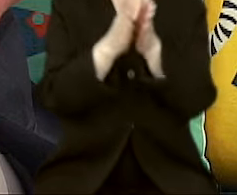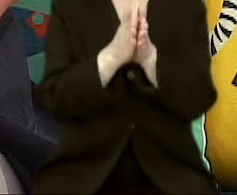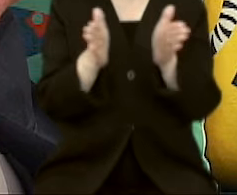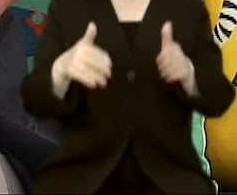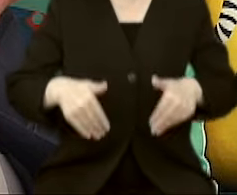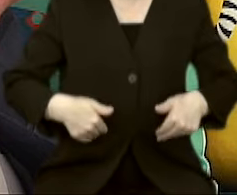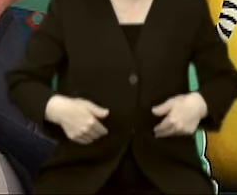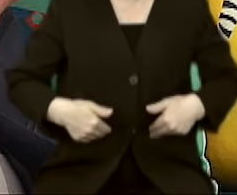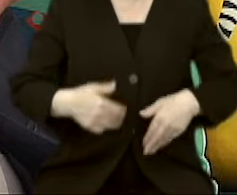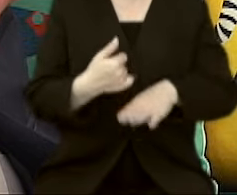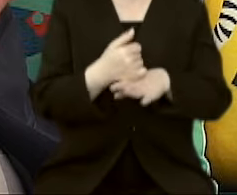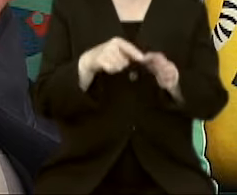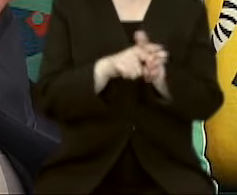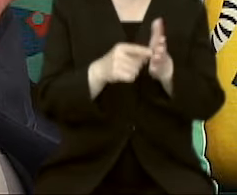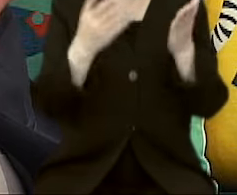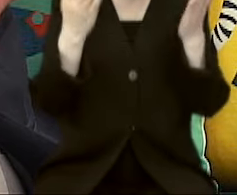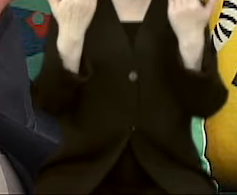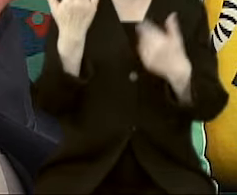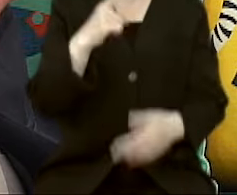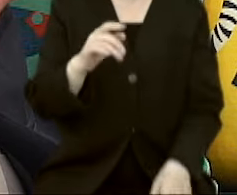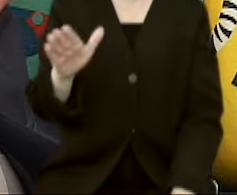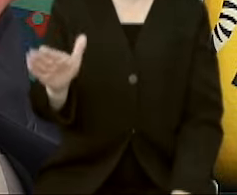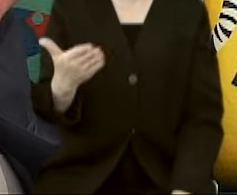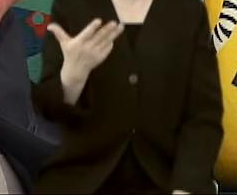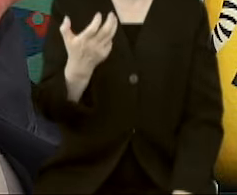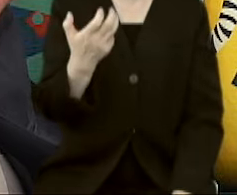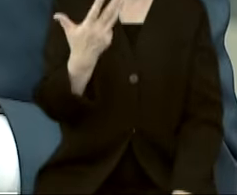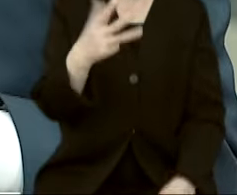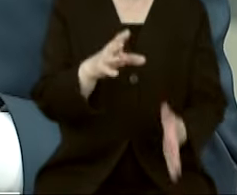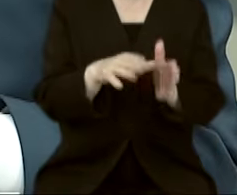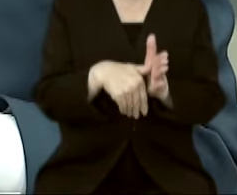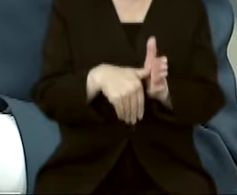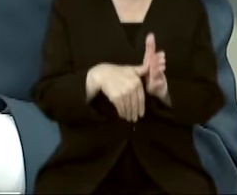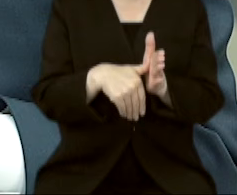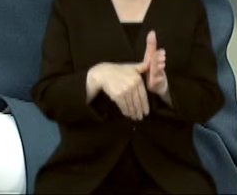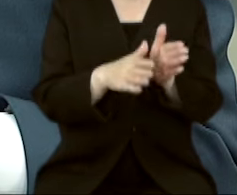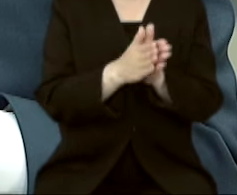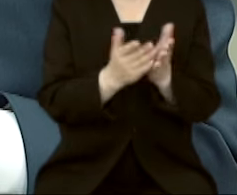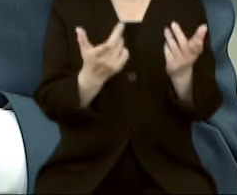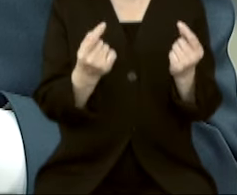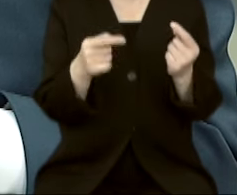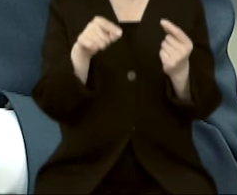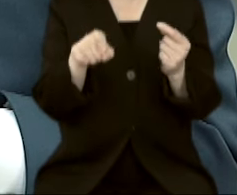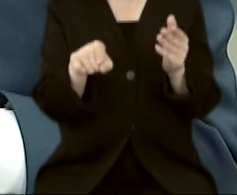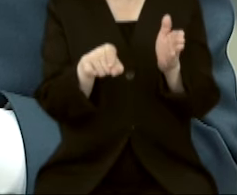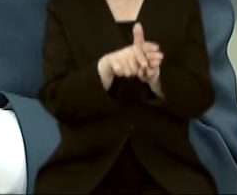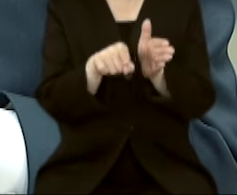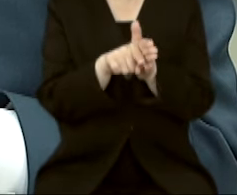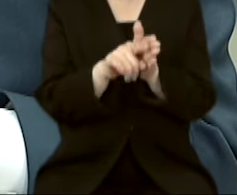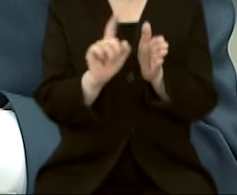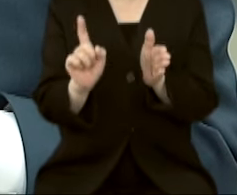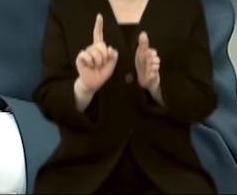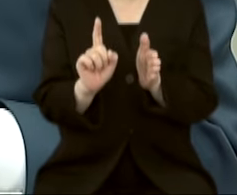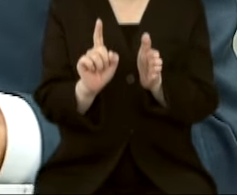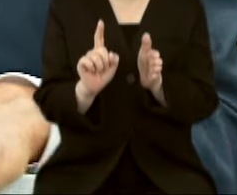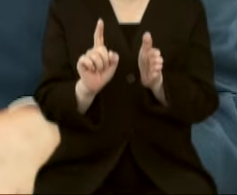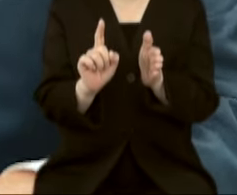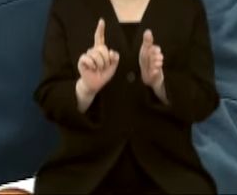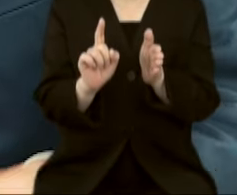되겠다 생각해서 신학교를 88년에 시작을 하고 네. 아 그럼 현지에서 예. 믿음의